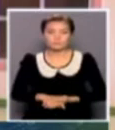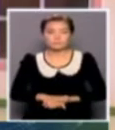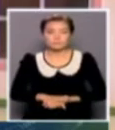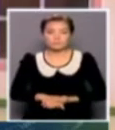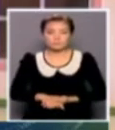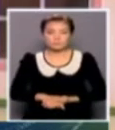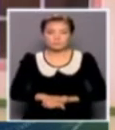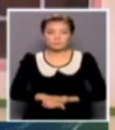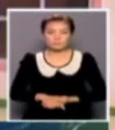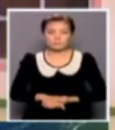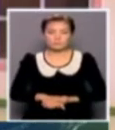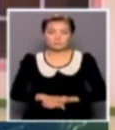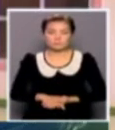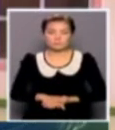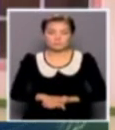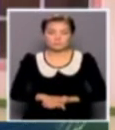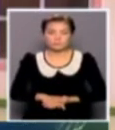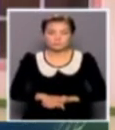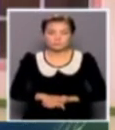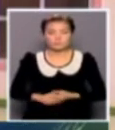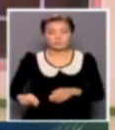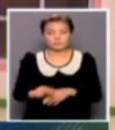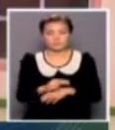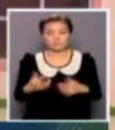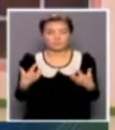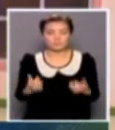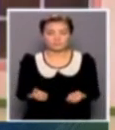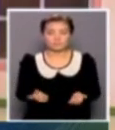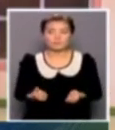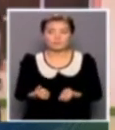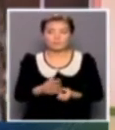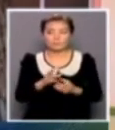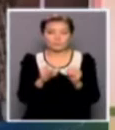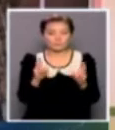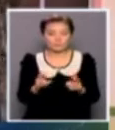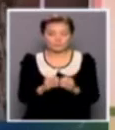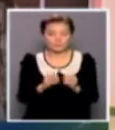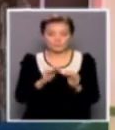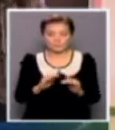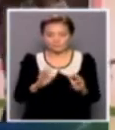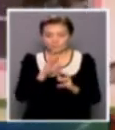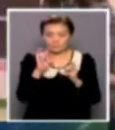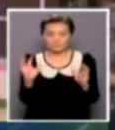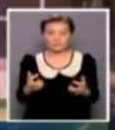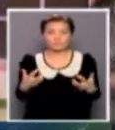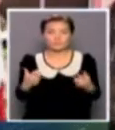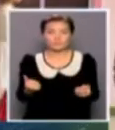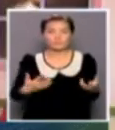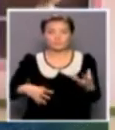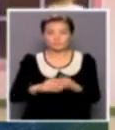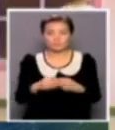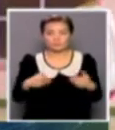Енді Алла шифа берсін. Осы емделген, осы ремиссияны ұстанып, аман есен болсын